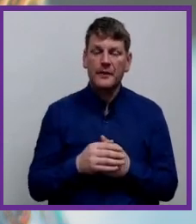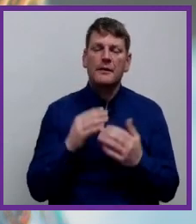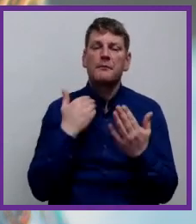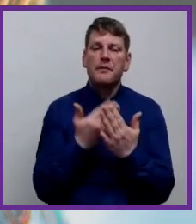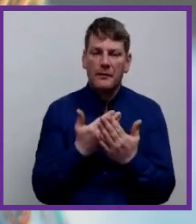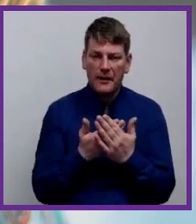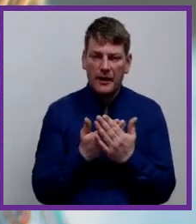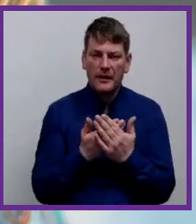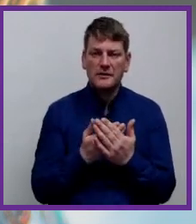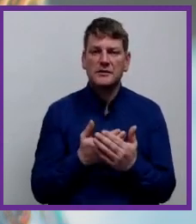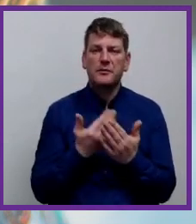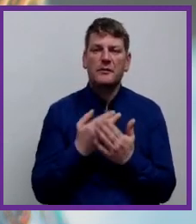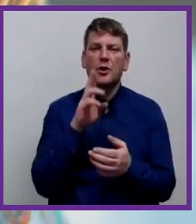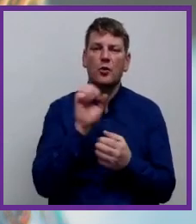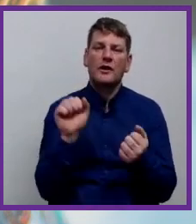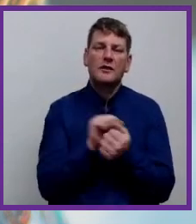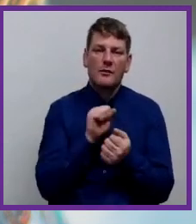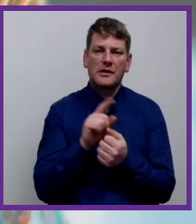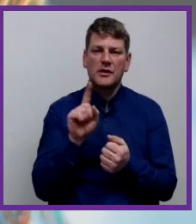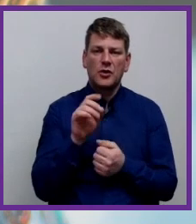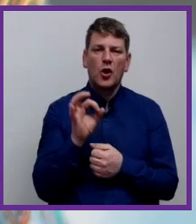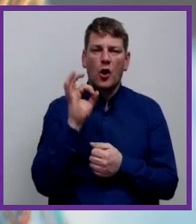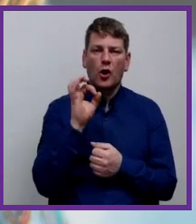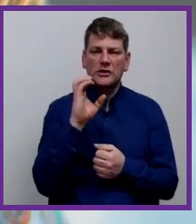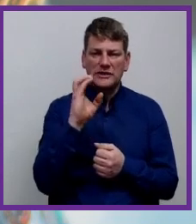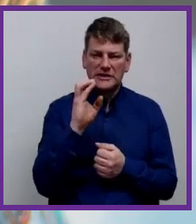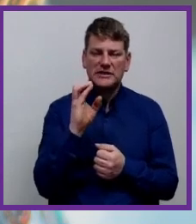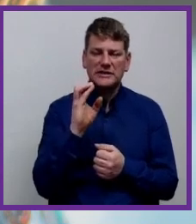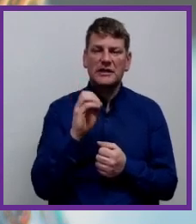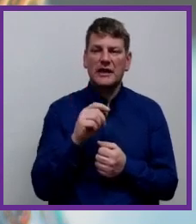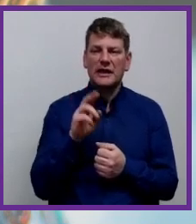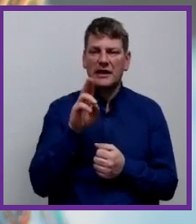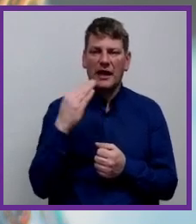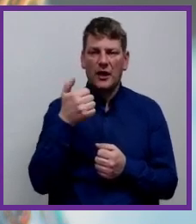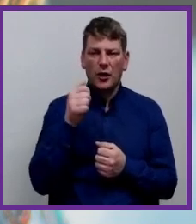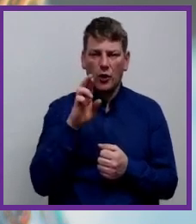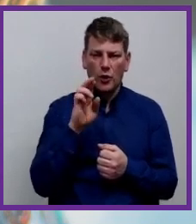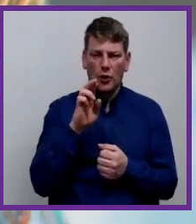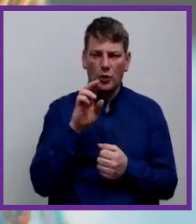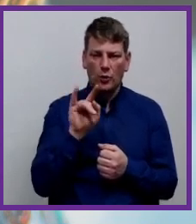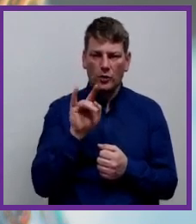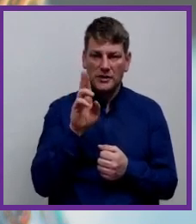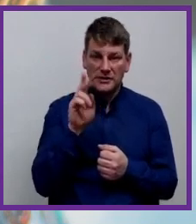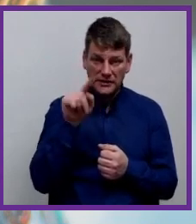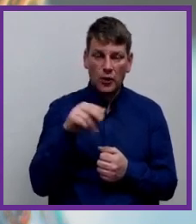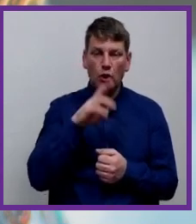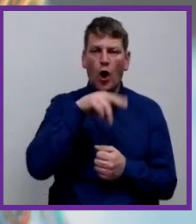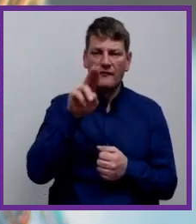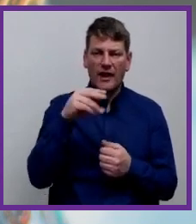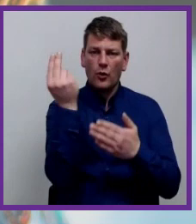piemēram, piemērs no dabas ir tāds Ods Nedrums. Norvēģu